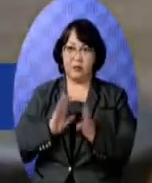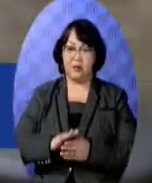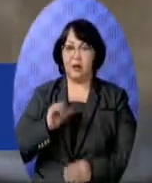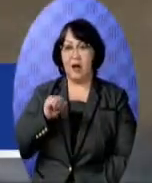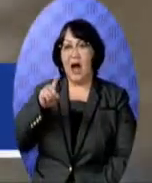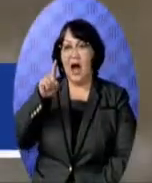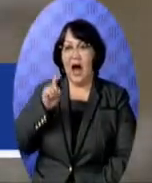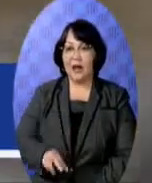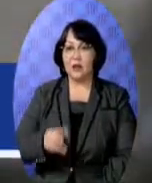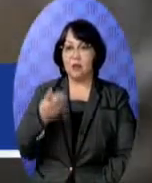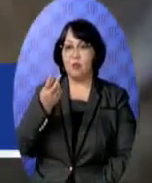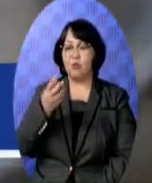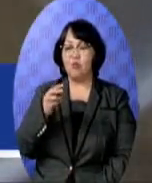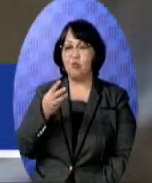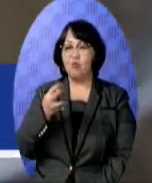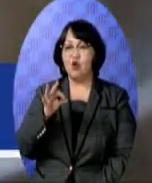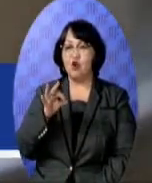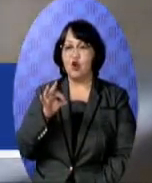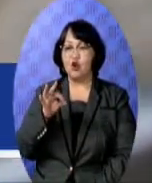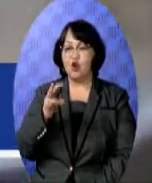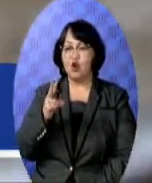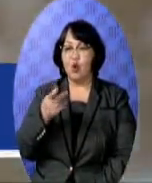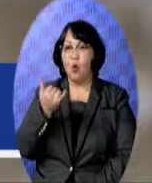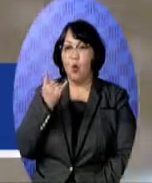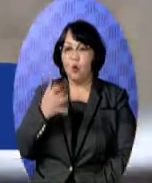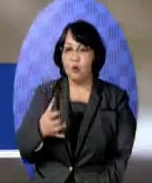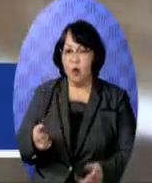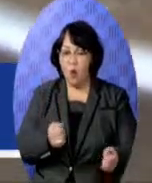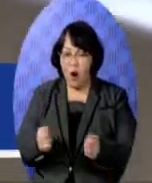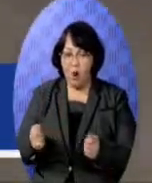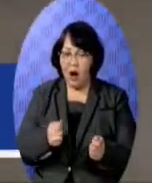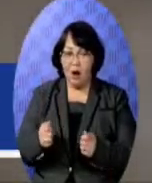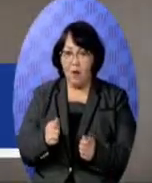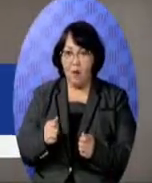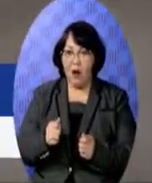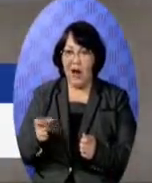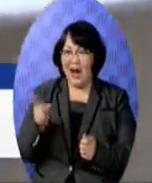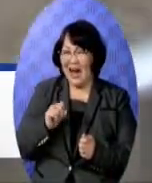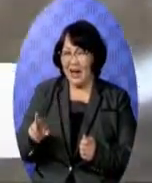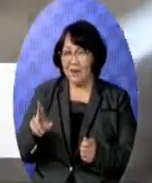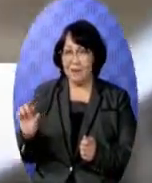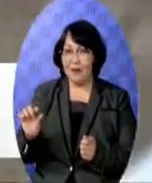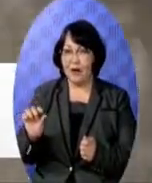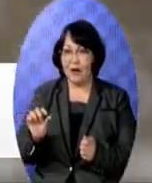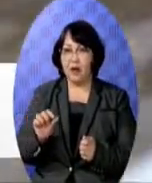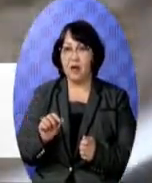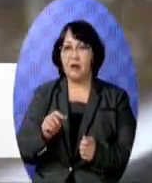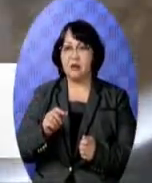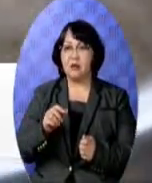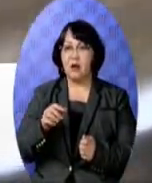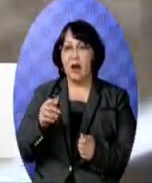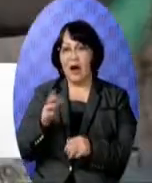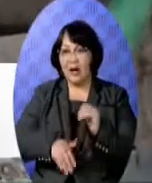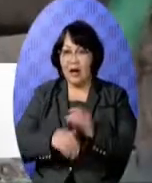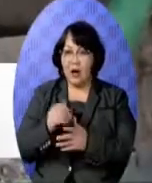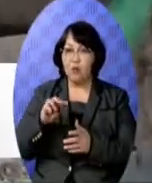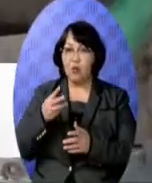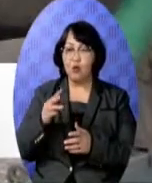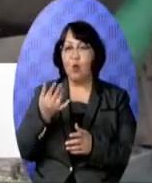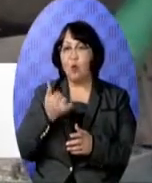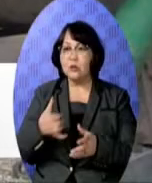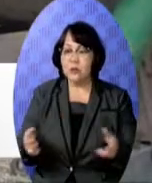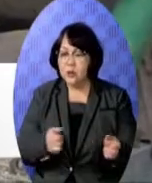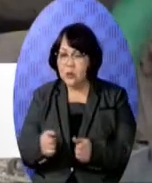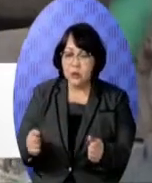Алтыг мөнгө усаар угаахад гарц их хаягдл багтай гэх үндслээр гар аргаар алт олборлож байгаа иргэд мөнгө ус хэрэглэх нь их байна. Хууль бусаар